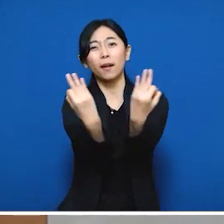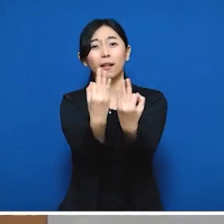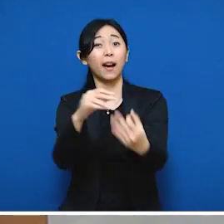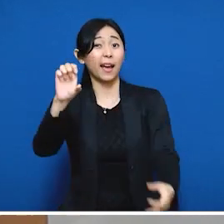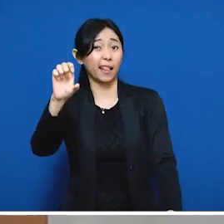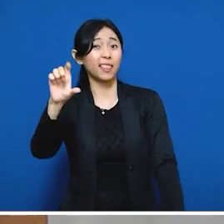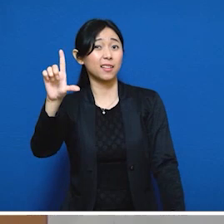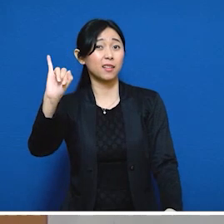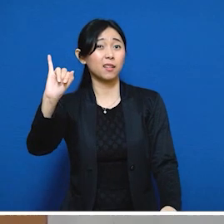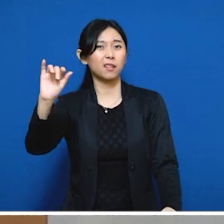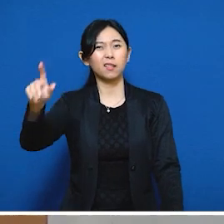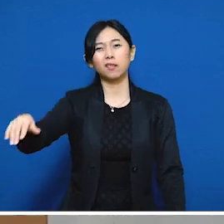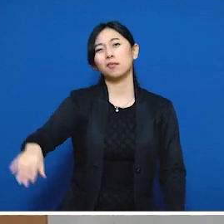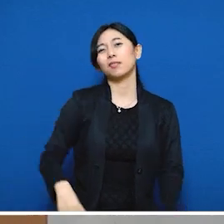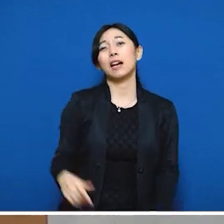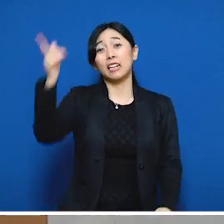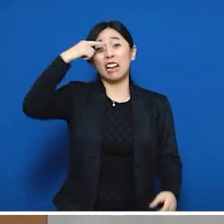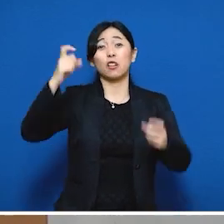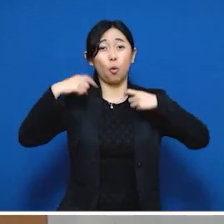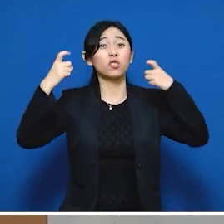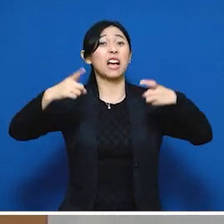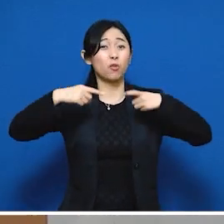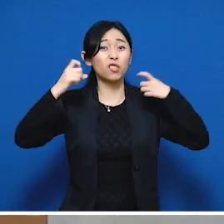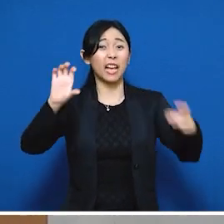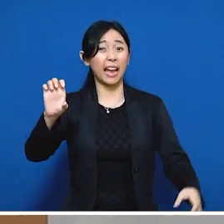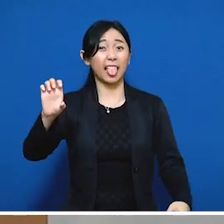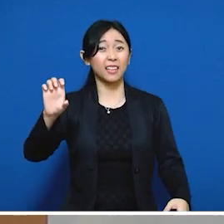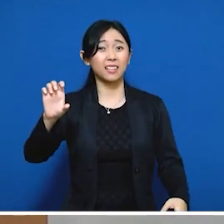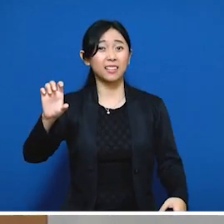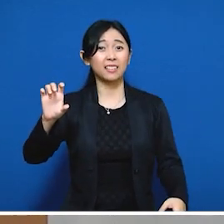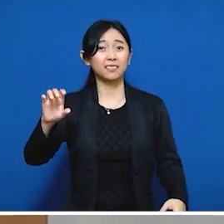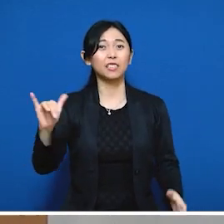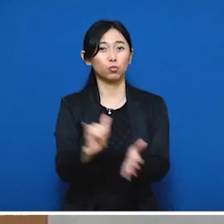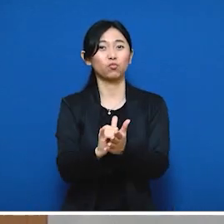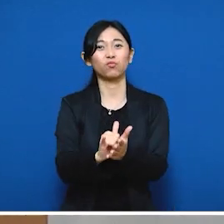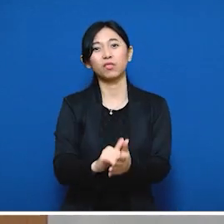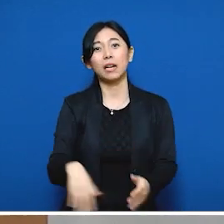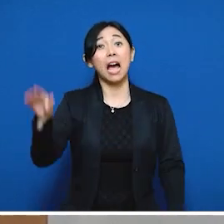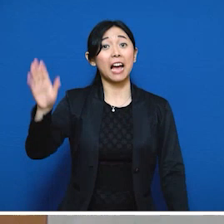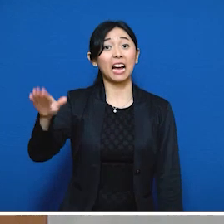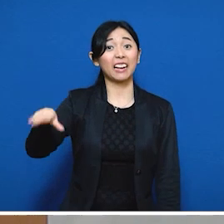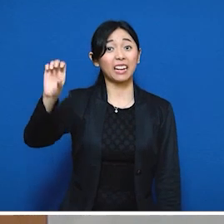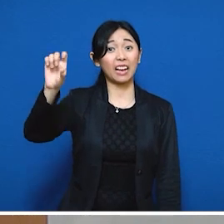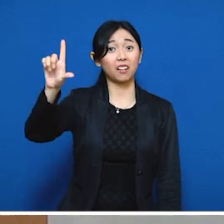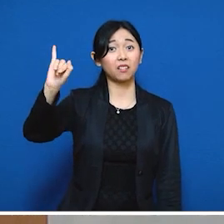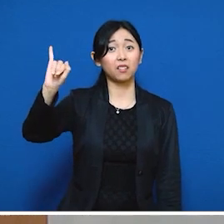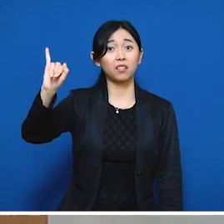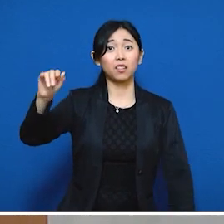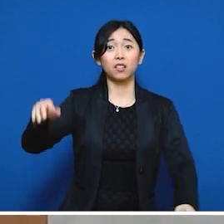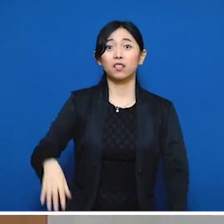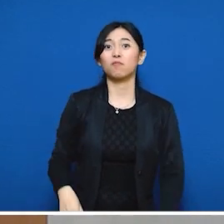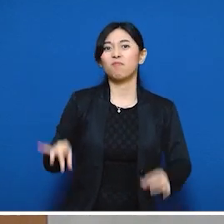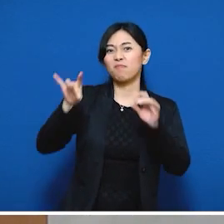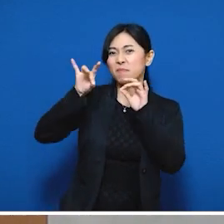selamanya karena dosa yang telah diketahuinya, yakni bahwa anak-anaknya telah menghujat